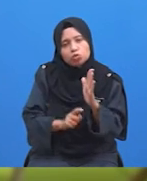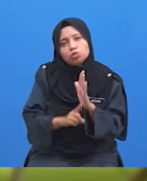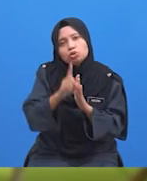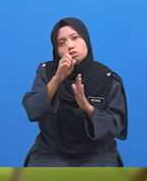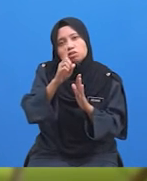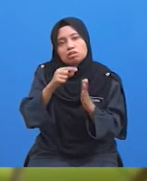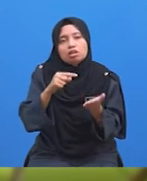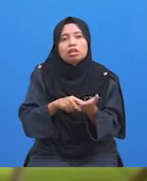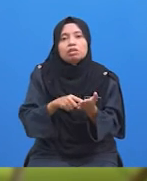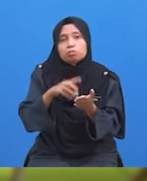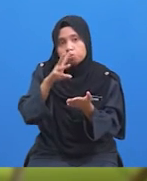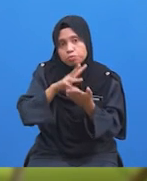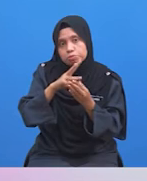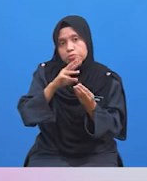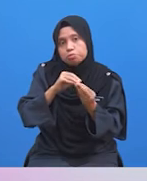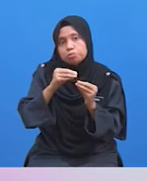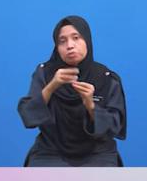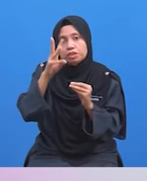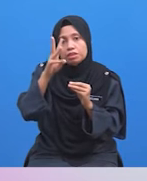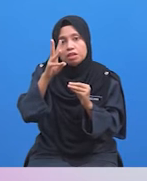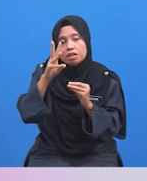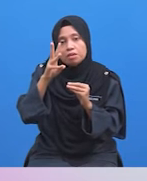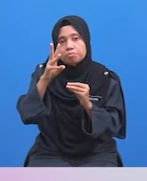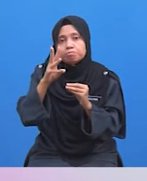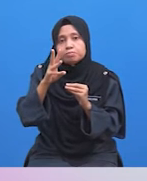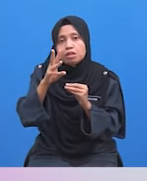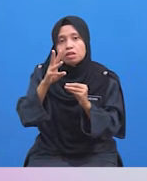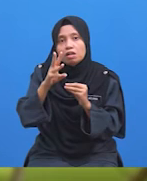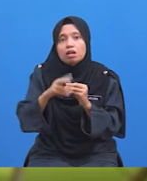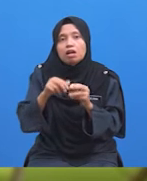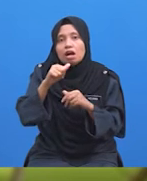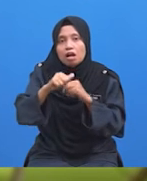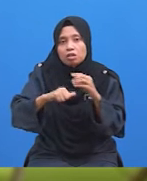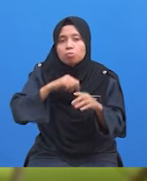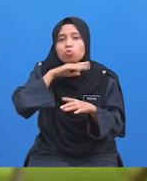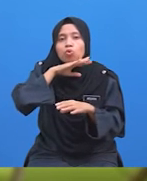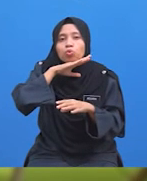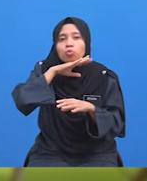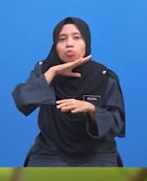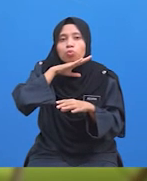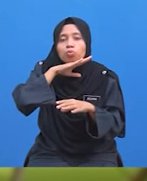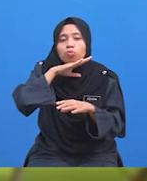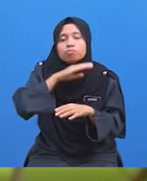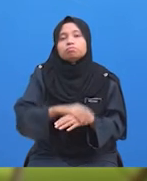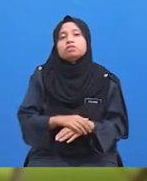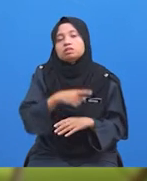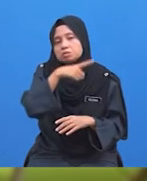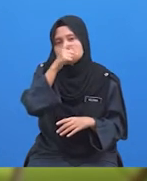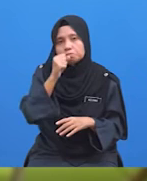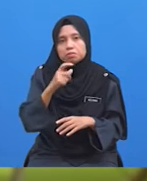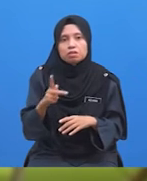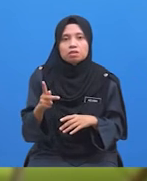mahal keenam berlaku pencemaran sumber alam pertambahan penduduk di Banda Banda besar